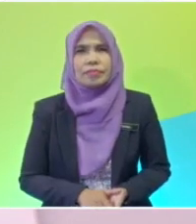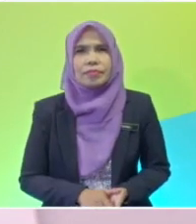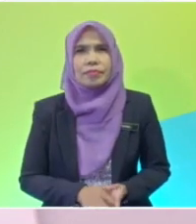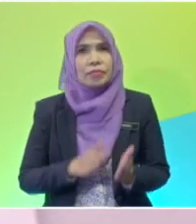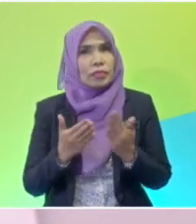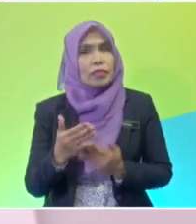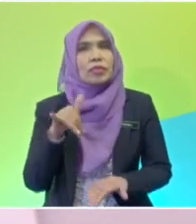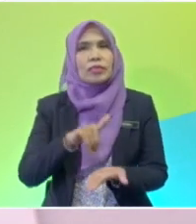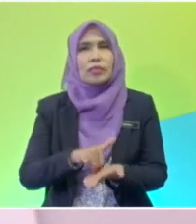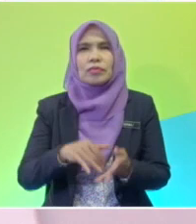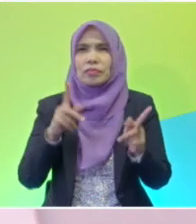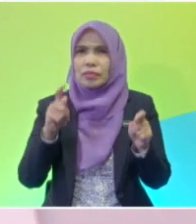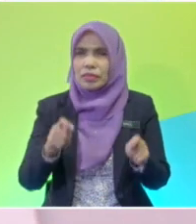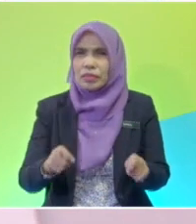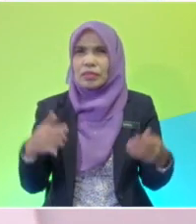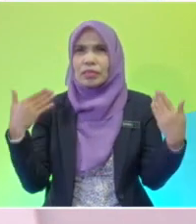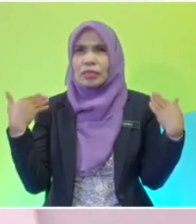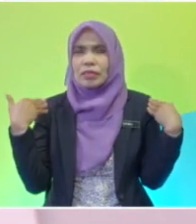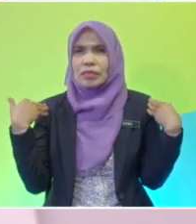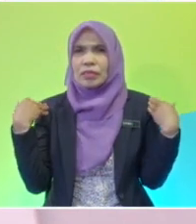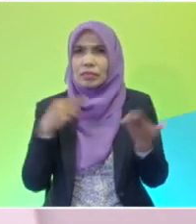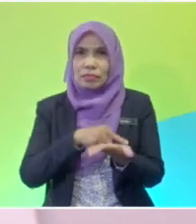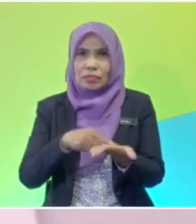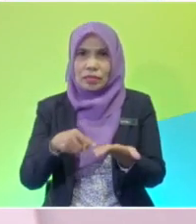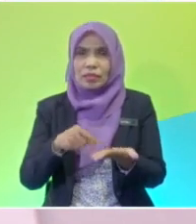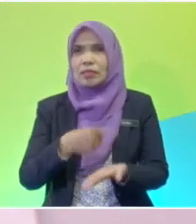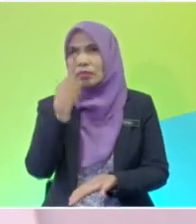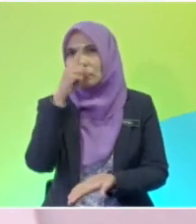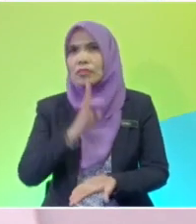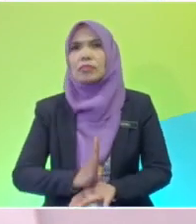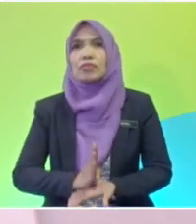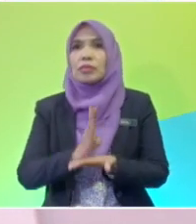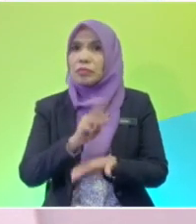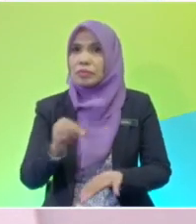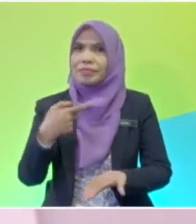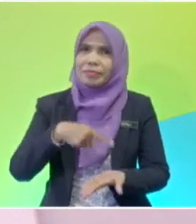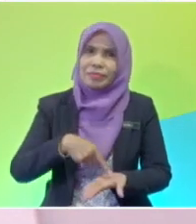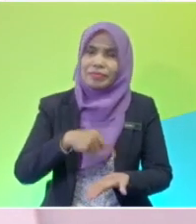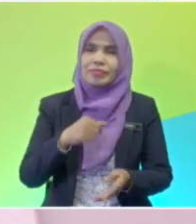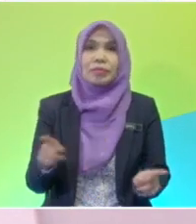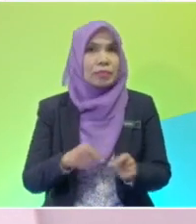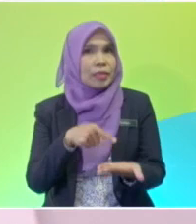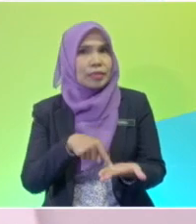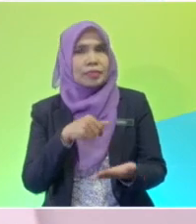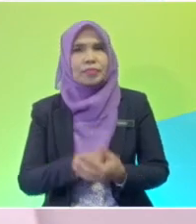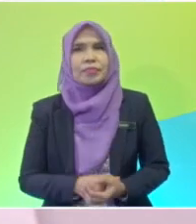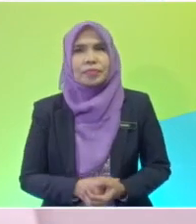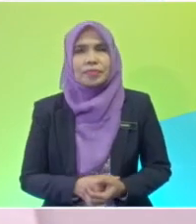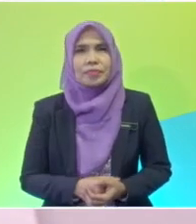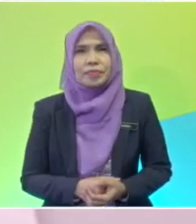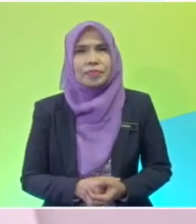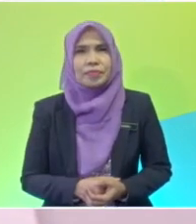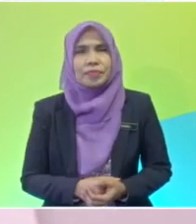yang mana data-data ini kita boleh gunakan untuk membantu murid-murid begini baik Nah jadi untuk kita lebih memahami